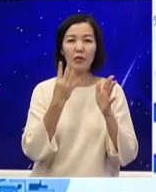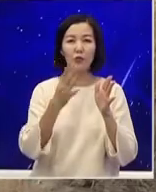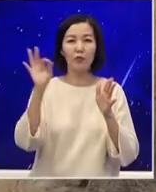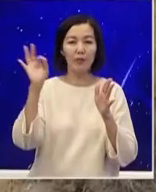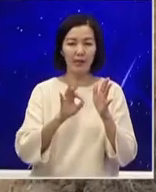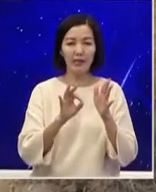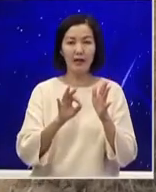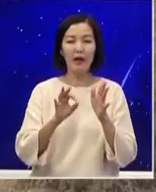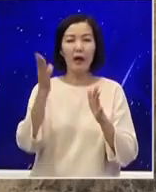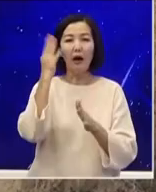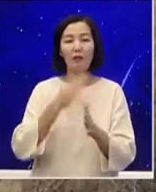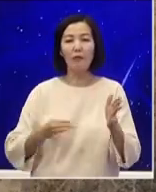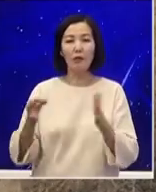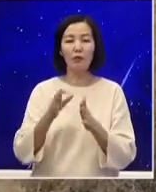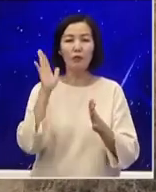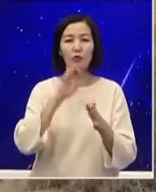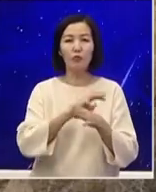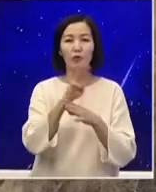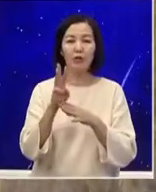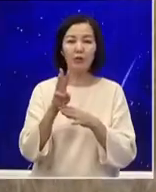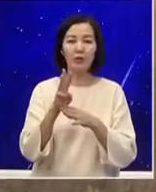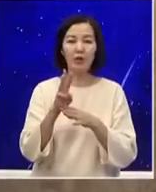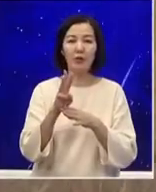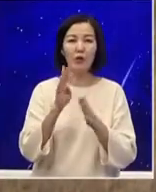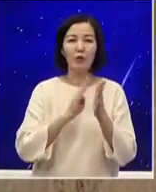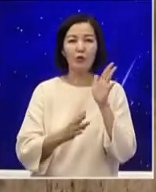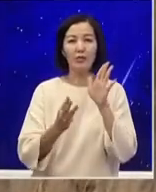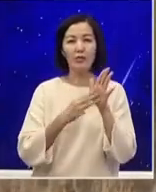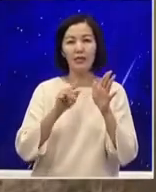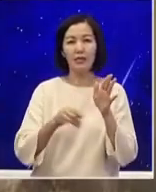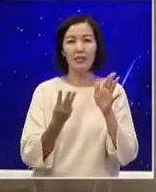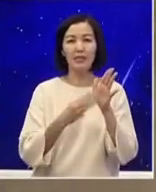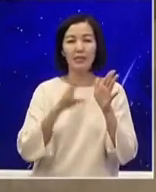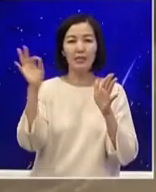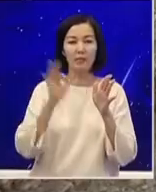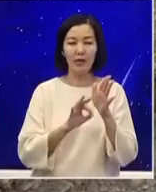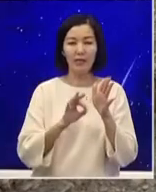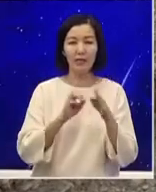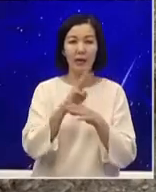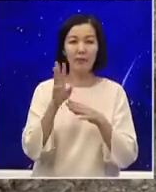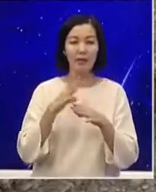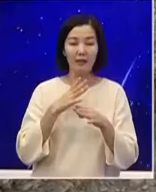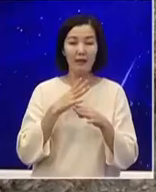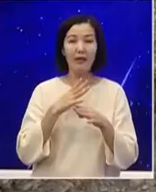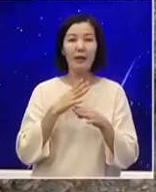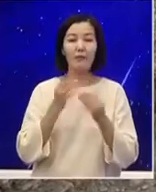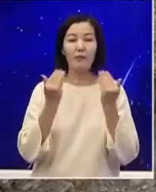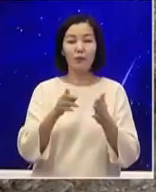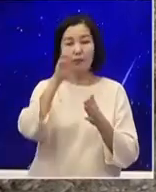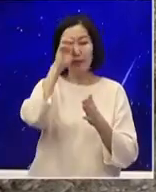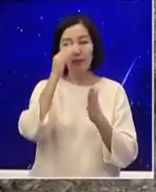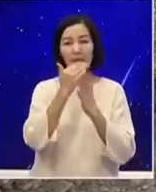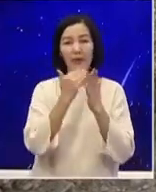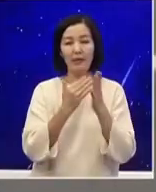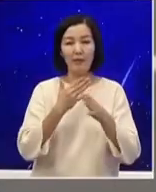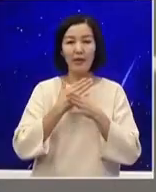86,4%. Ал Алматы облысында сумен жабдықтау желілері 98,8% қамтылған. Биыл мемлекеттік бағдарламалар